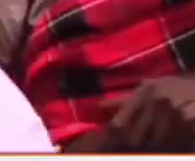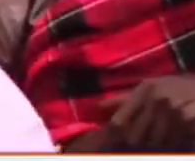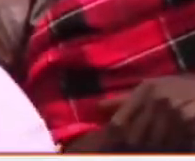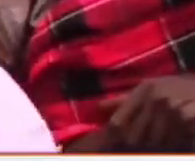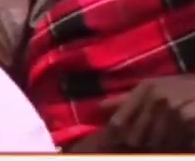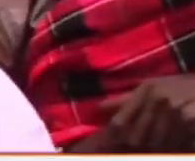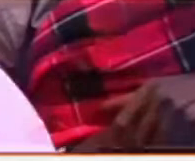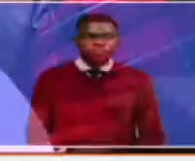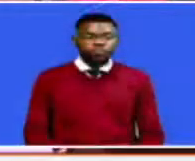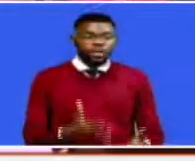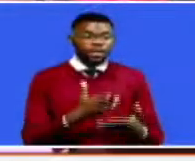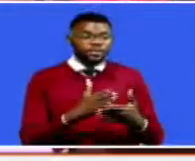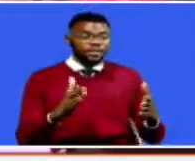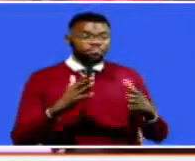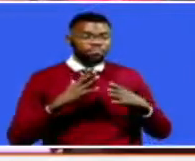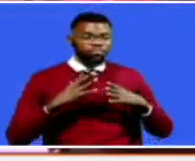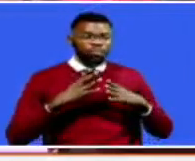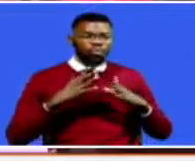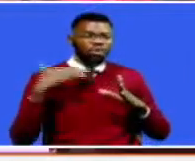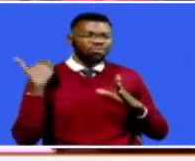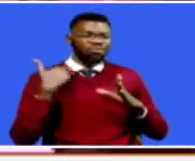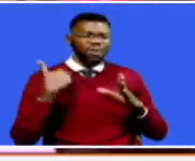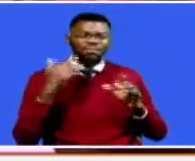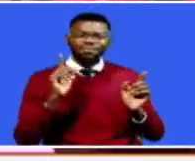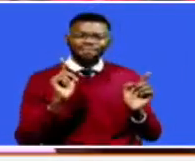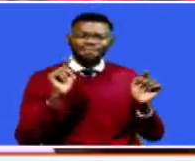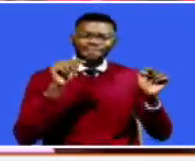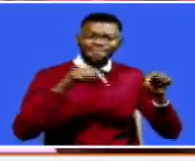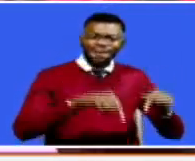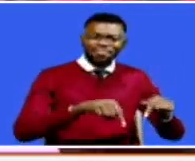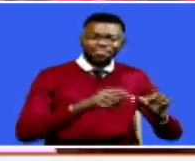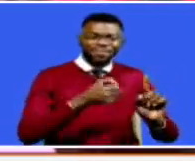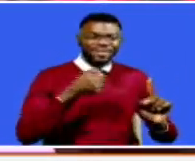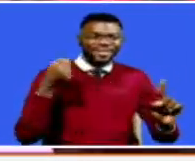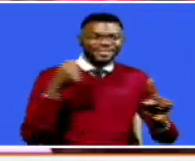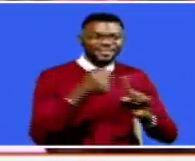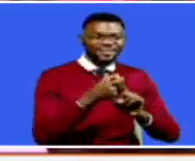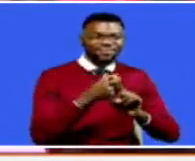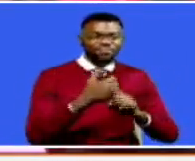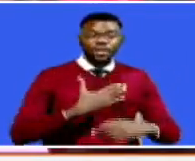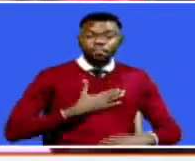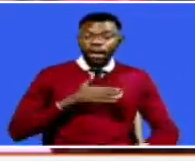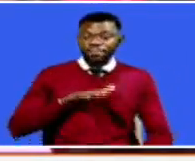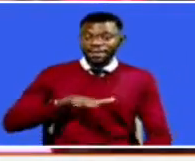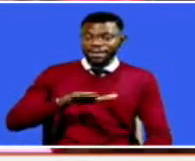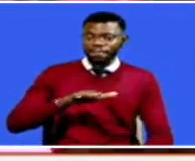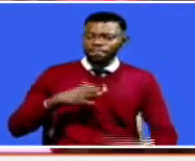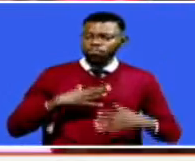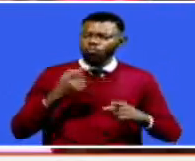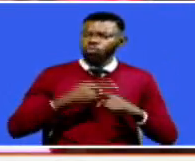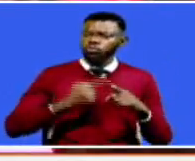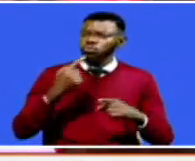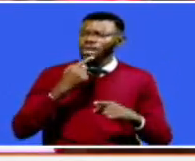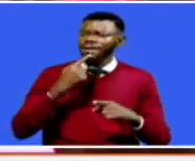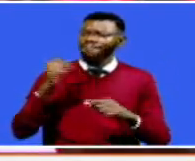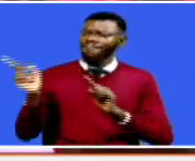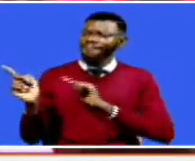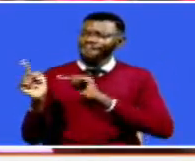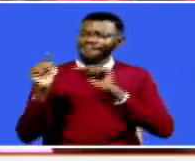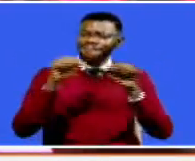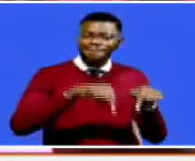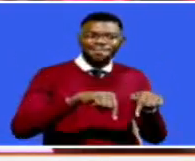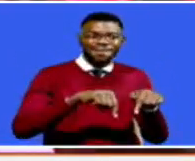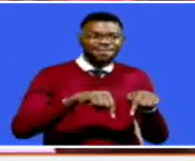Kuna walifu walikuja kufamia area yangu ya bendera na ni Waturukana. Na ni kama